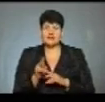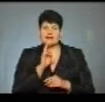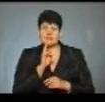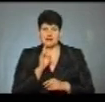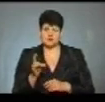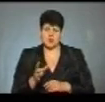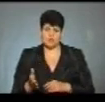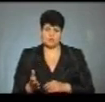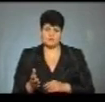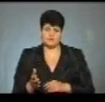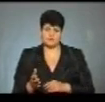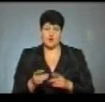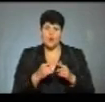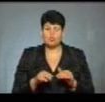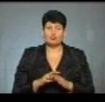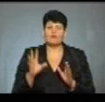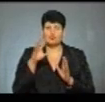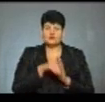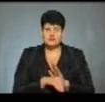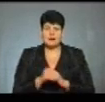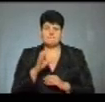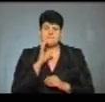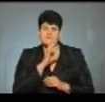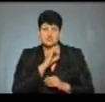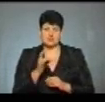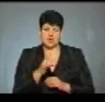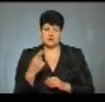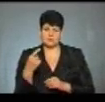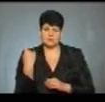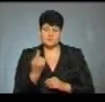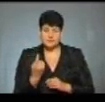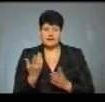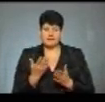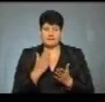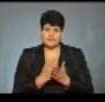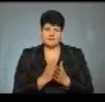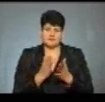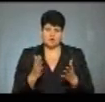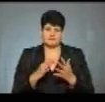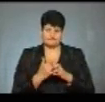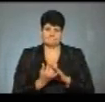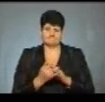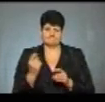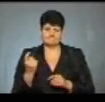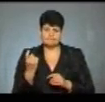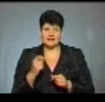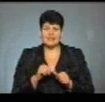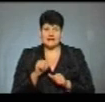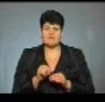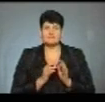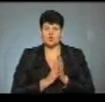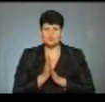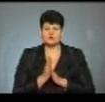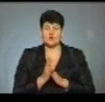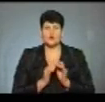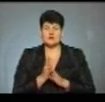Кременецького району. Округ включає в себе північні райони Тернопільщини, які є переважно аграрними. Окрім вирощування рослин